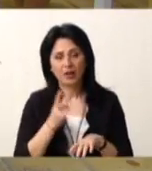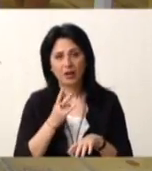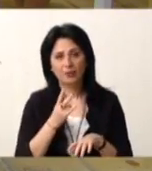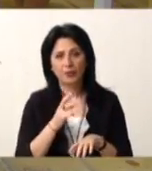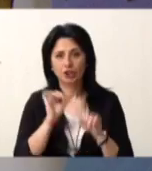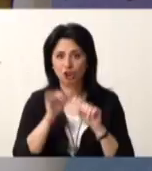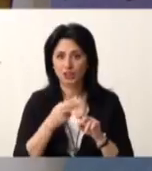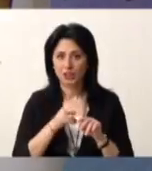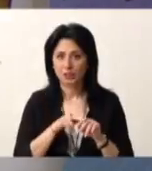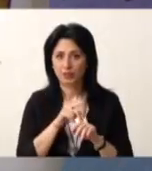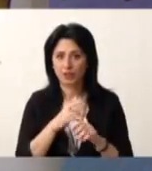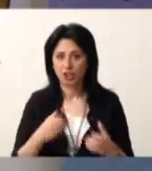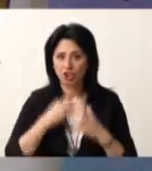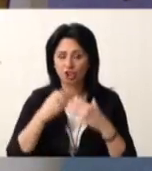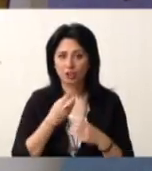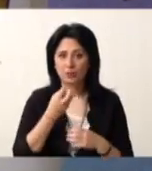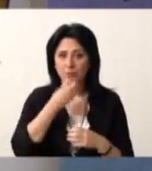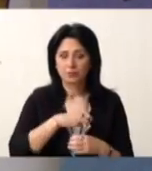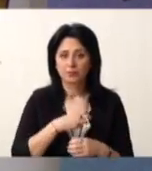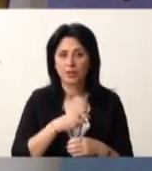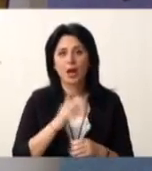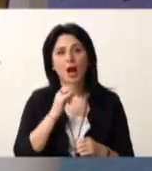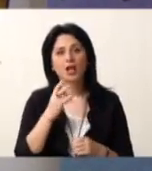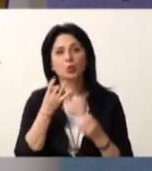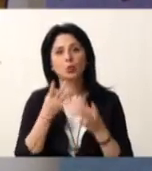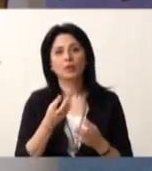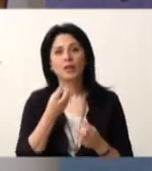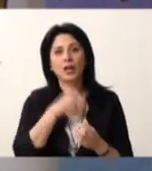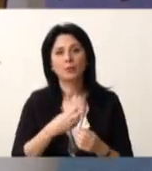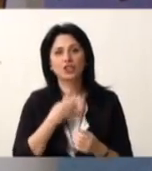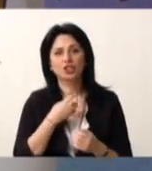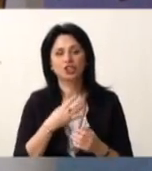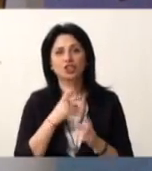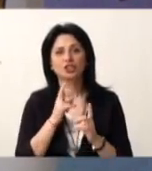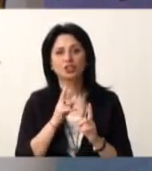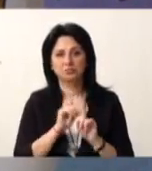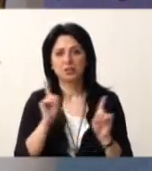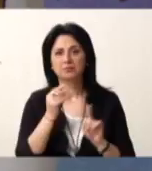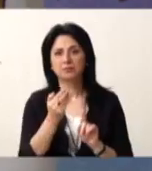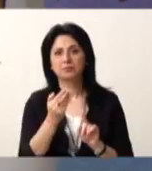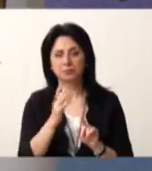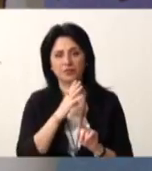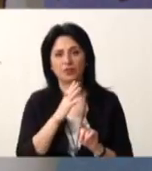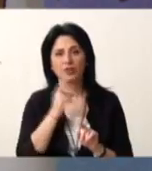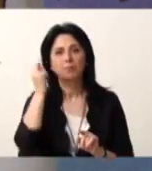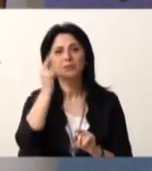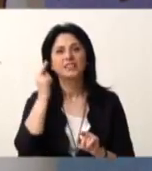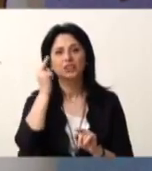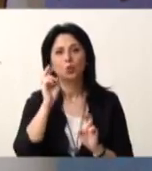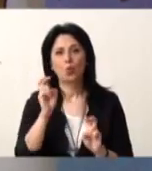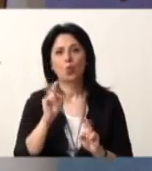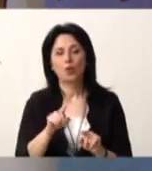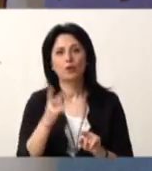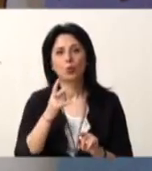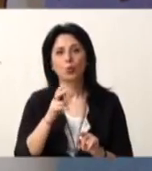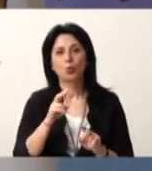შესაძლებელია ამიტომ ქონდეს ყლაპვის შიში. ან უბრალოდ ყლაპვის შიში ქონდეს. ანუ აქ ფსიქოლოგიური